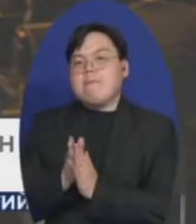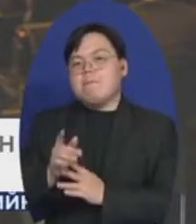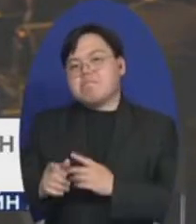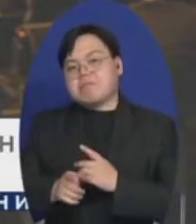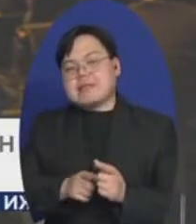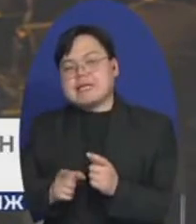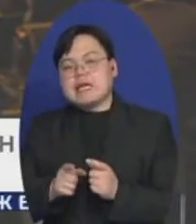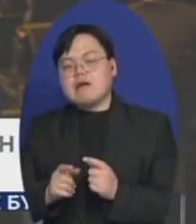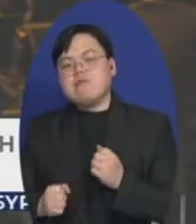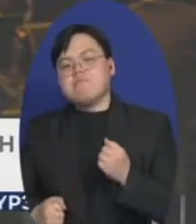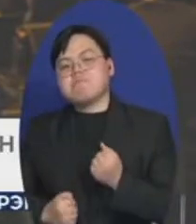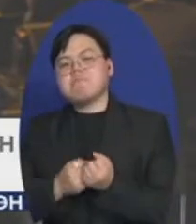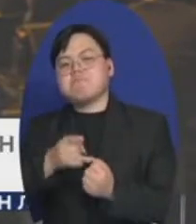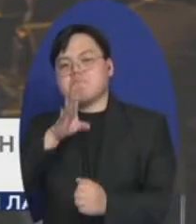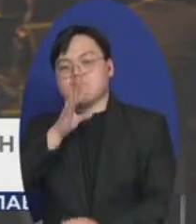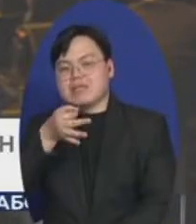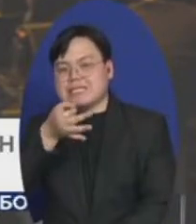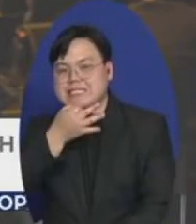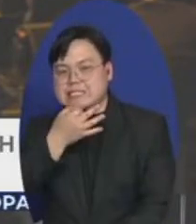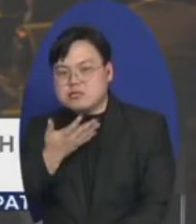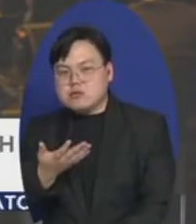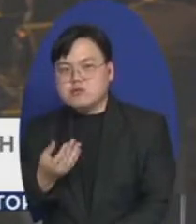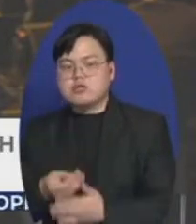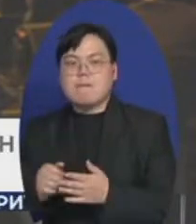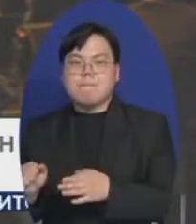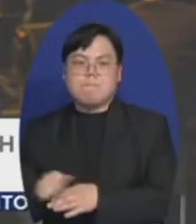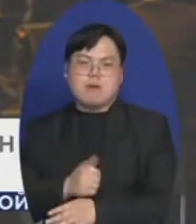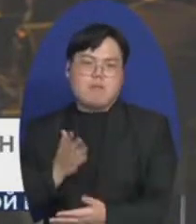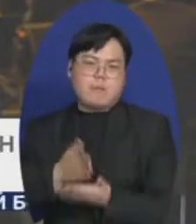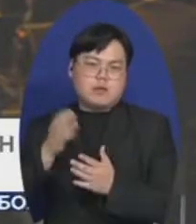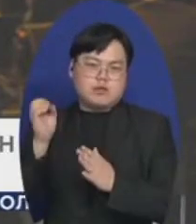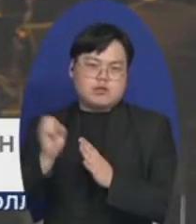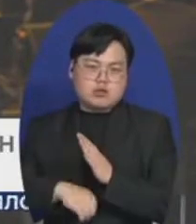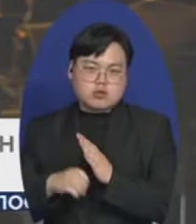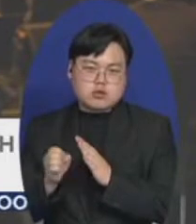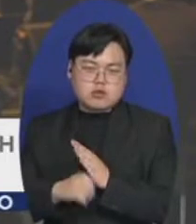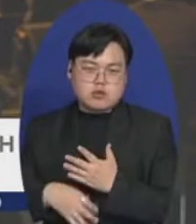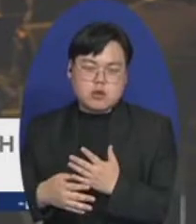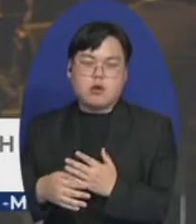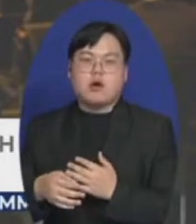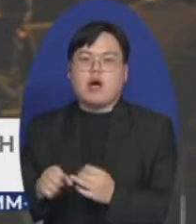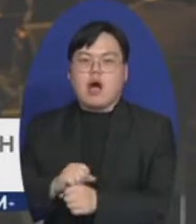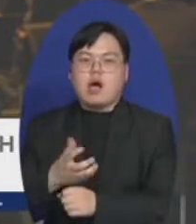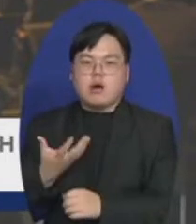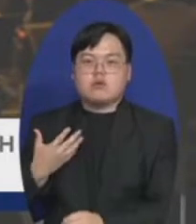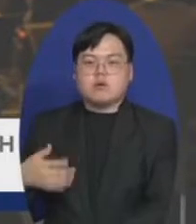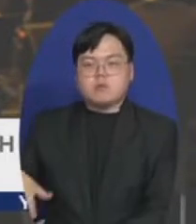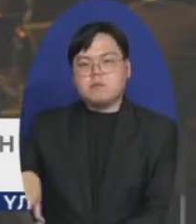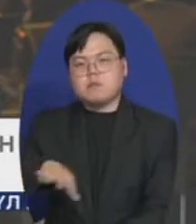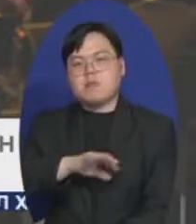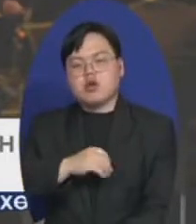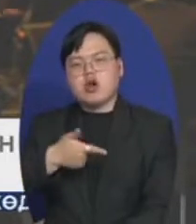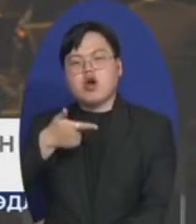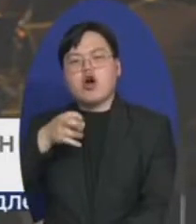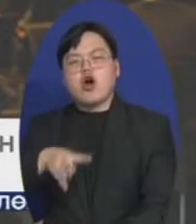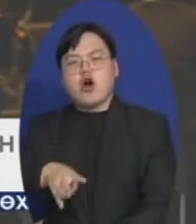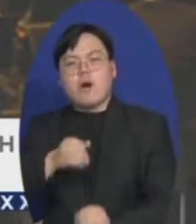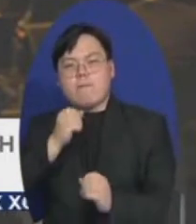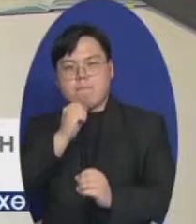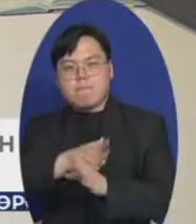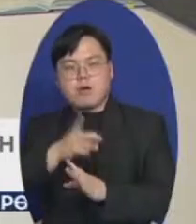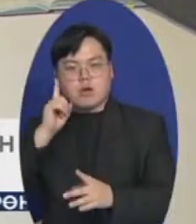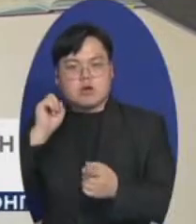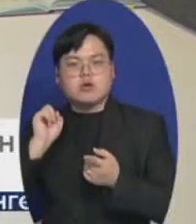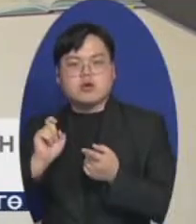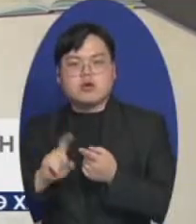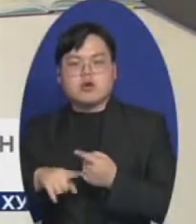эдийн засгийн хөшүүрэгээр урдчилж бид нар бэлэн байх ёстой. Энэ одоо чиглэл бидний бас барьж байгаа гол зорилго